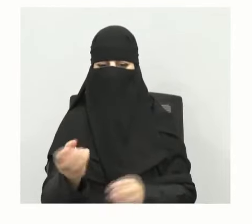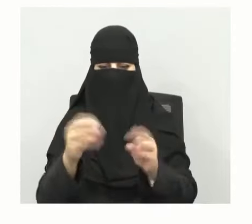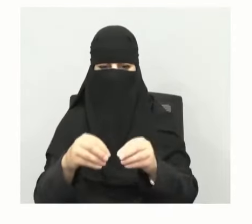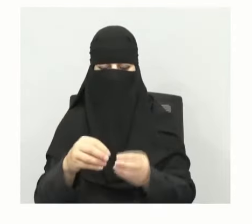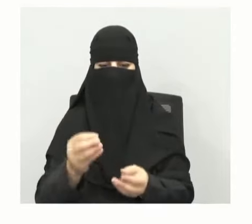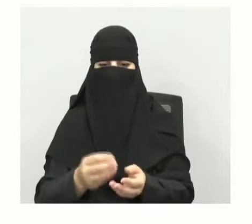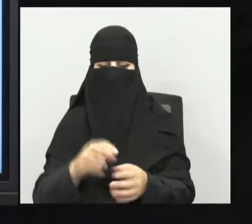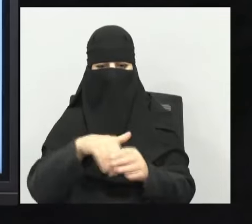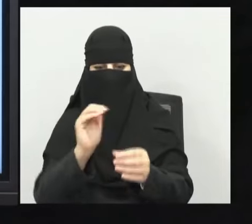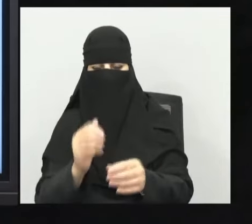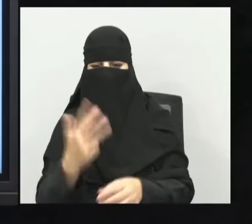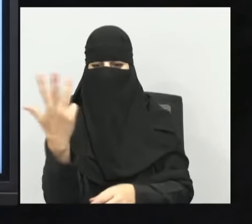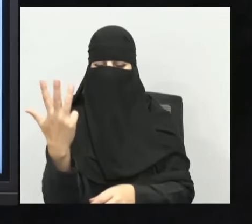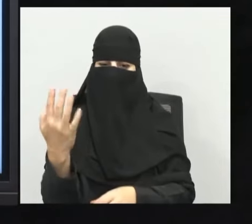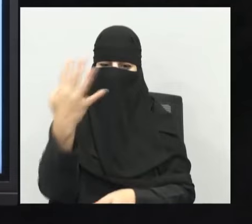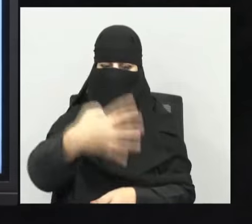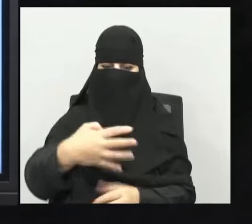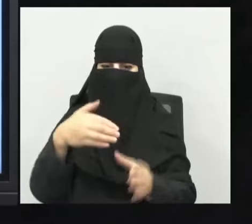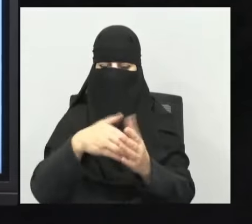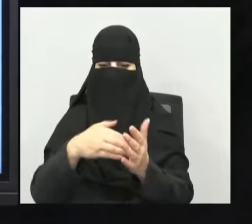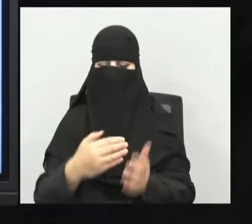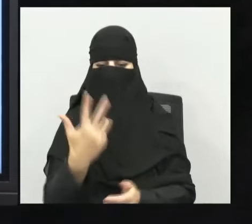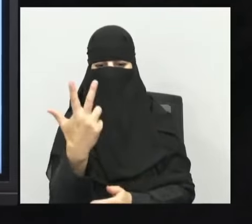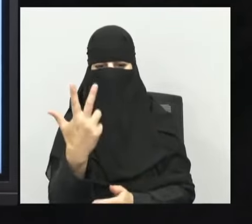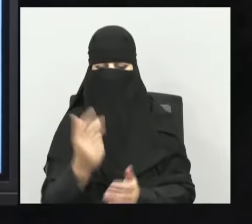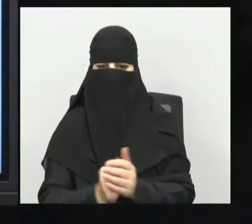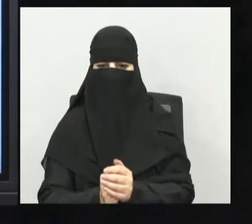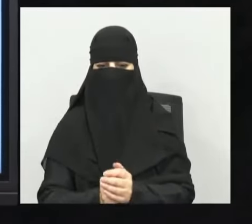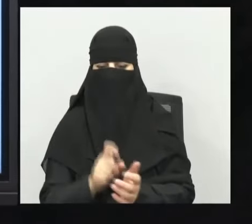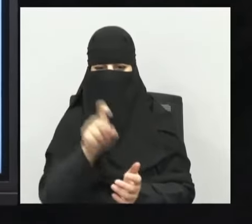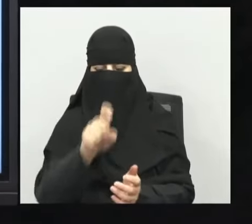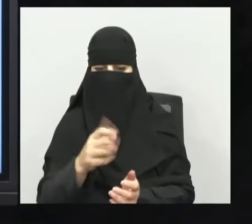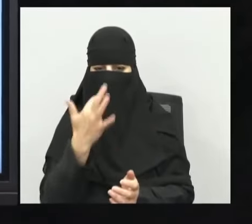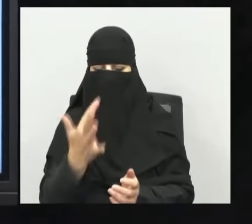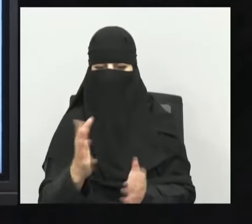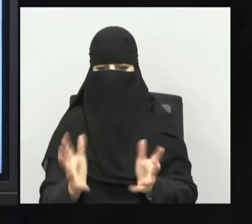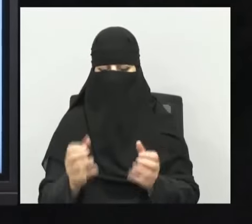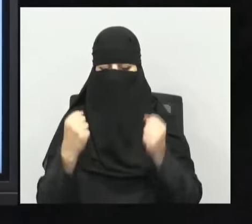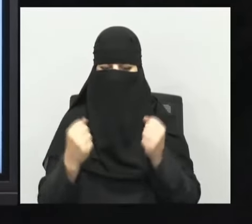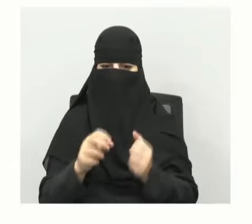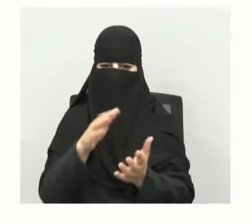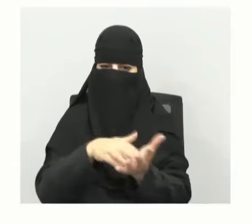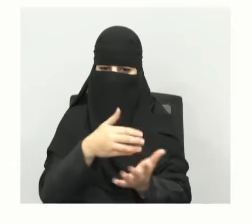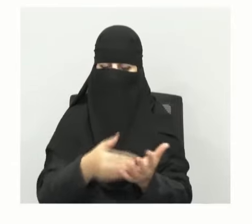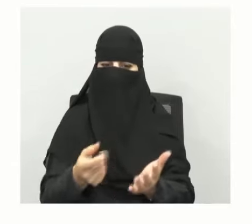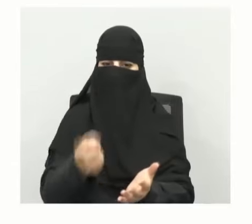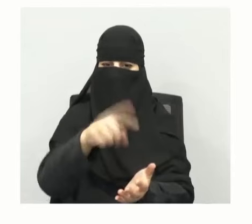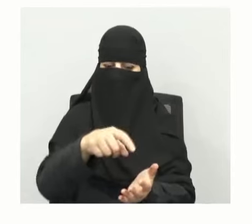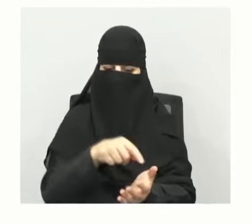اوجدنا المخرجات 49 واخيرا الثمانيه سهله ولا صعبه طيب يا ابطال لدينا جدول اخر